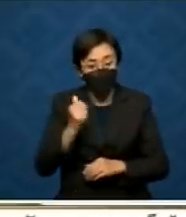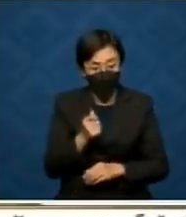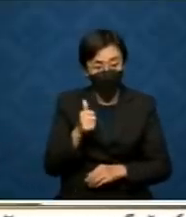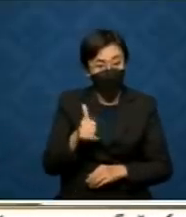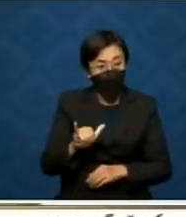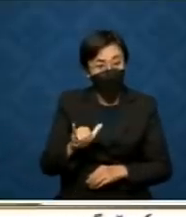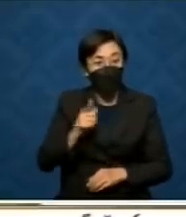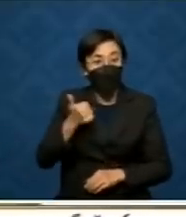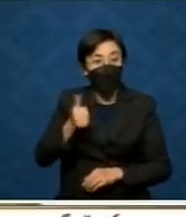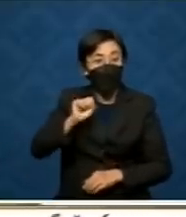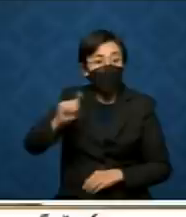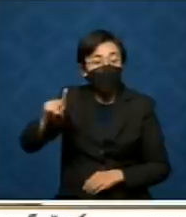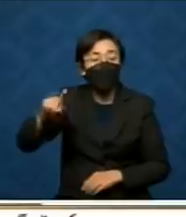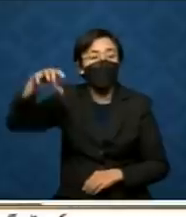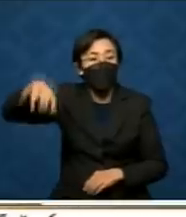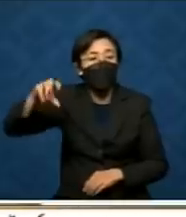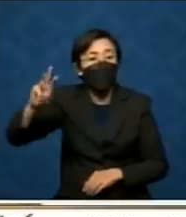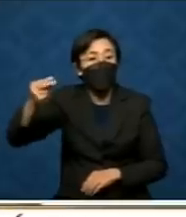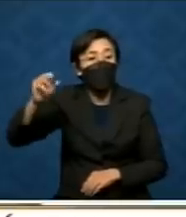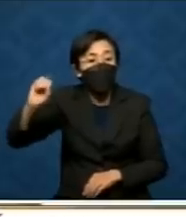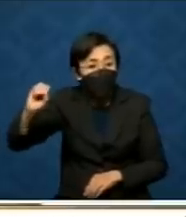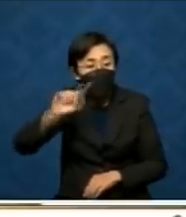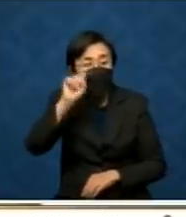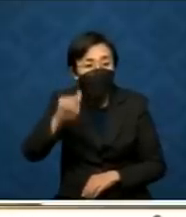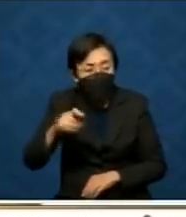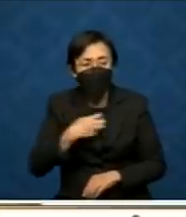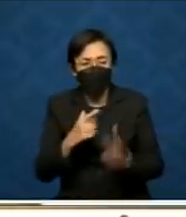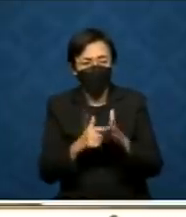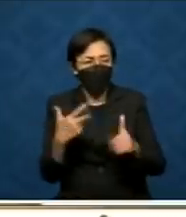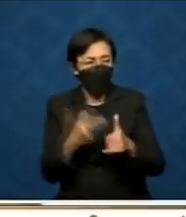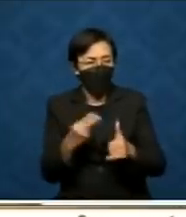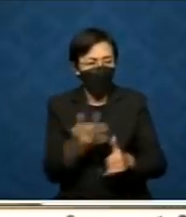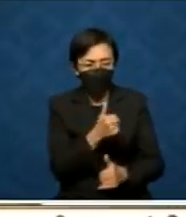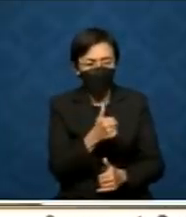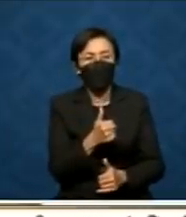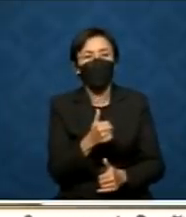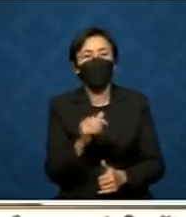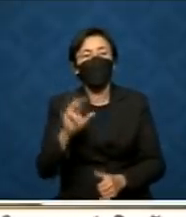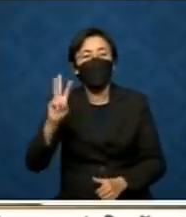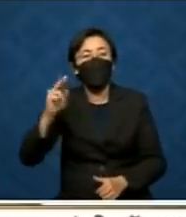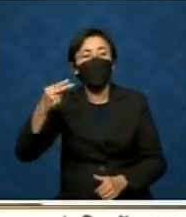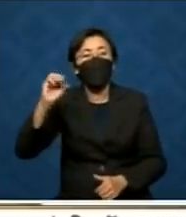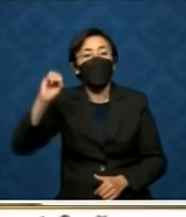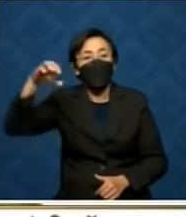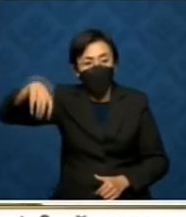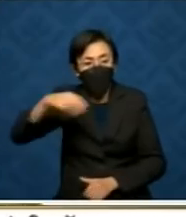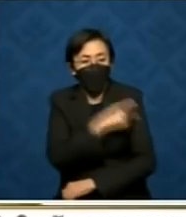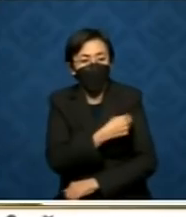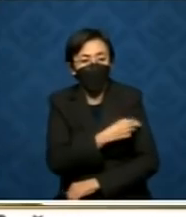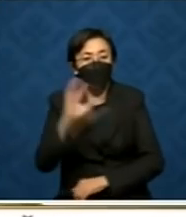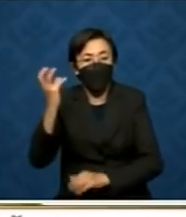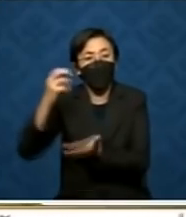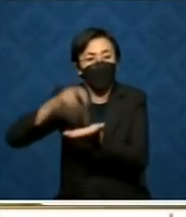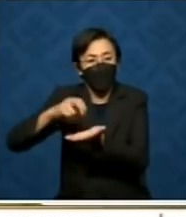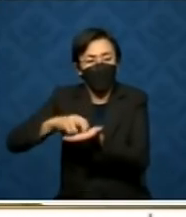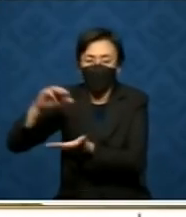ถ้าท่านคิดตรงนี้ไหมถ้าท่านอยากได้วะชินเร็วแล้วก็ถึงมือจริงๆๆ w h oคือโครงการยังไงว่ารับรองเอา